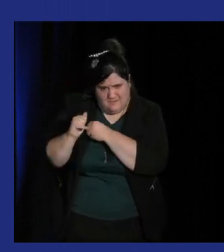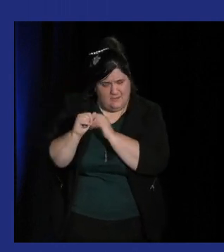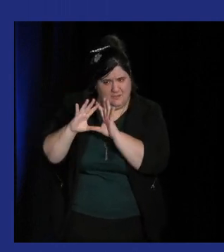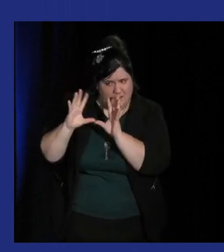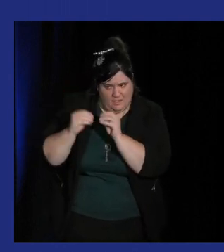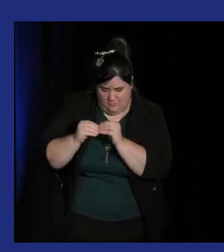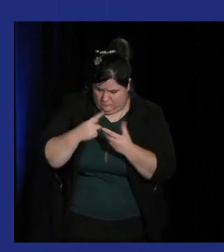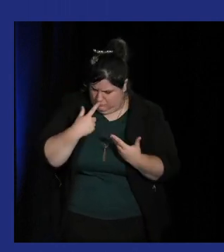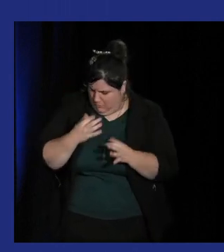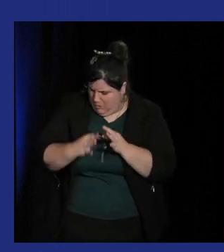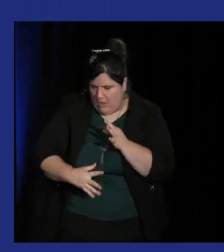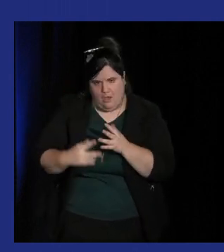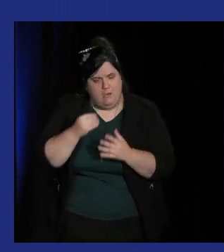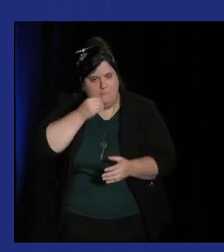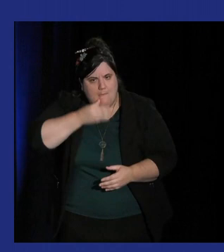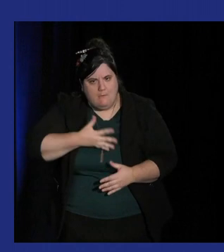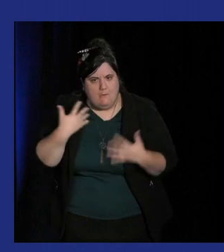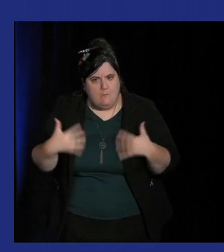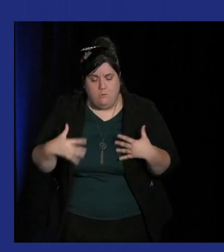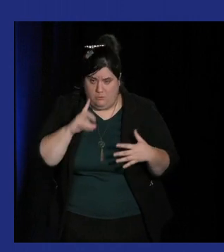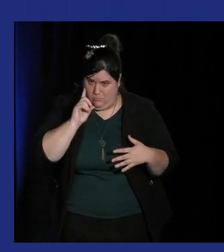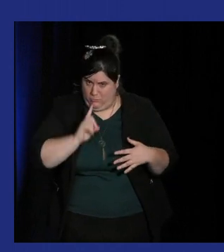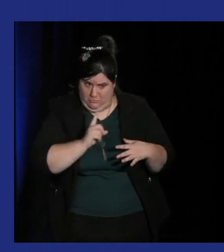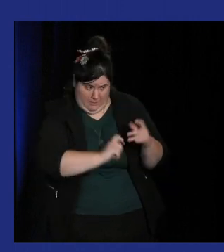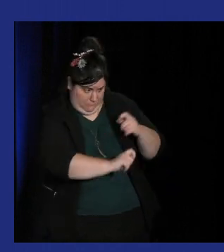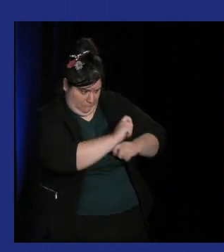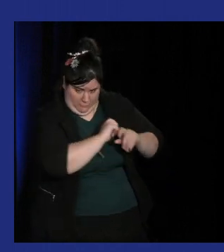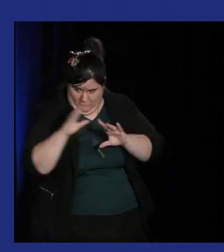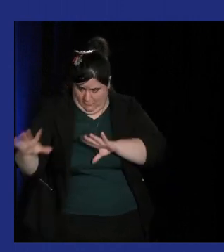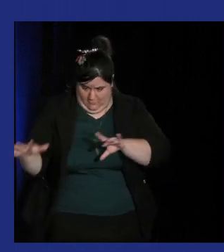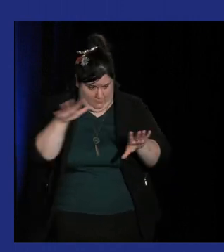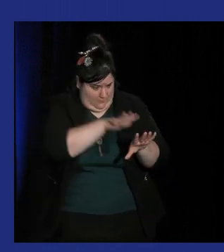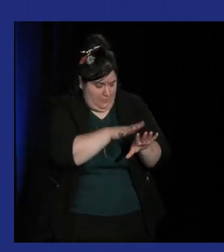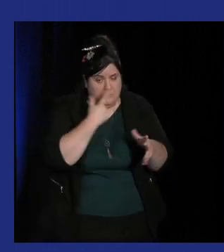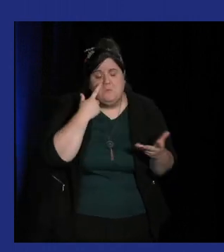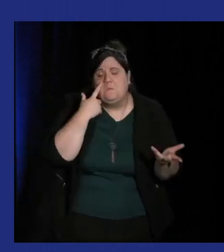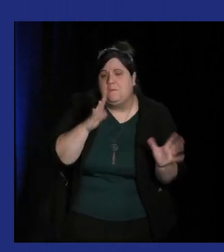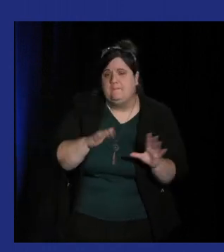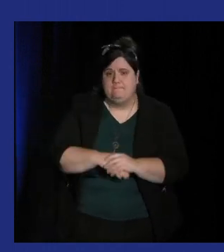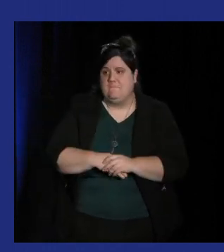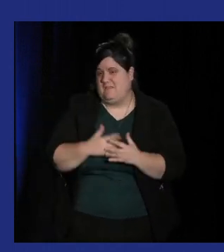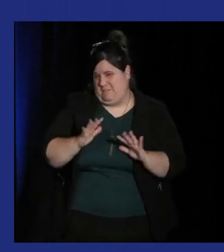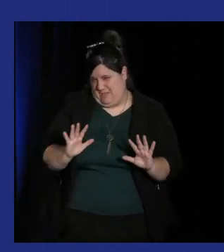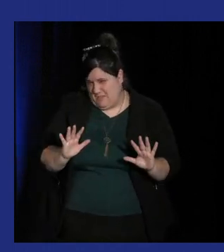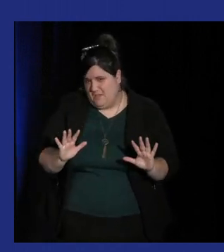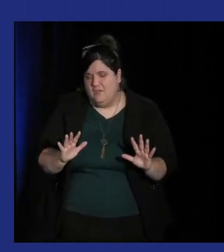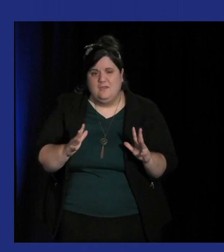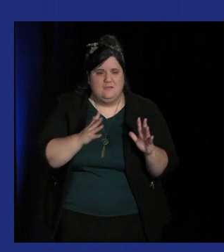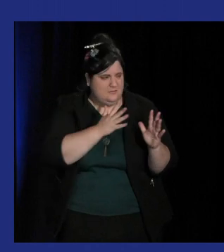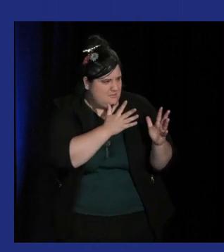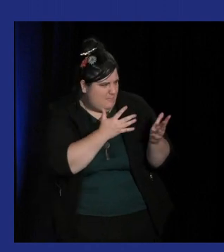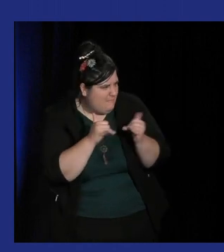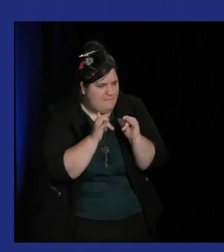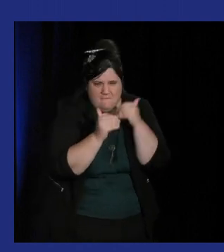choses vraiment bien mais c'est vrai que si on dès qu'on fait dès qu'on pousse un peu au niveau intention de jeu